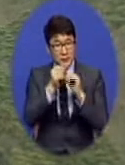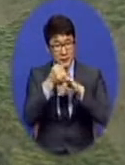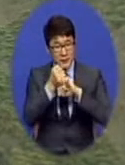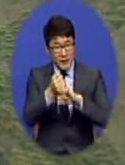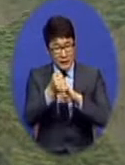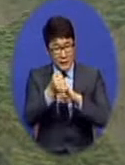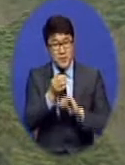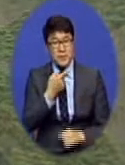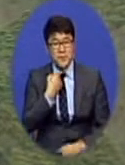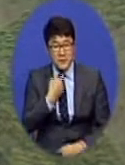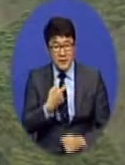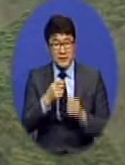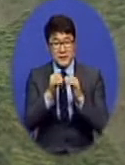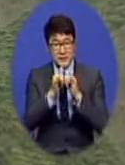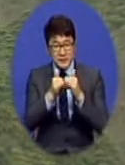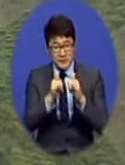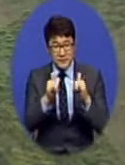만나자고 약속한